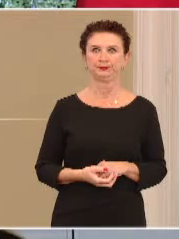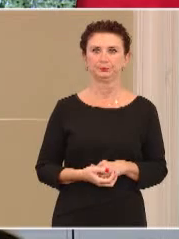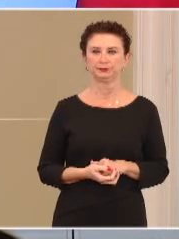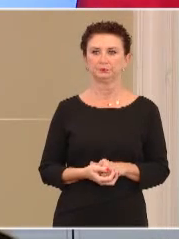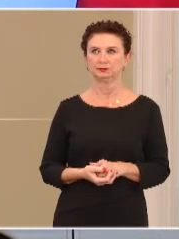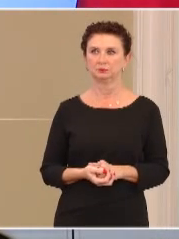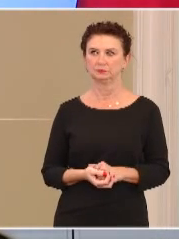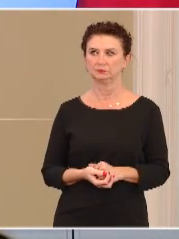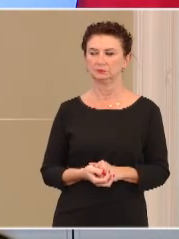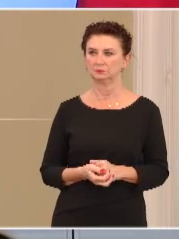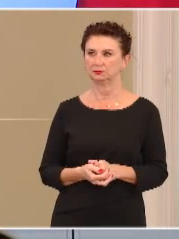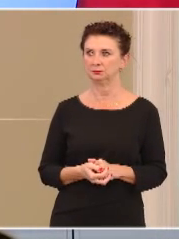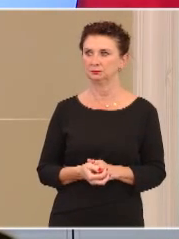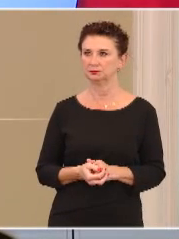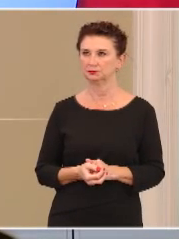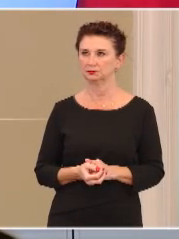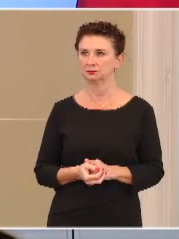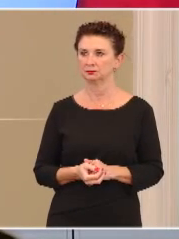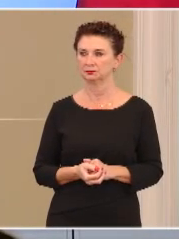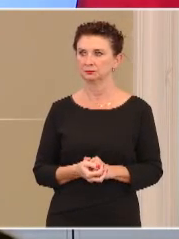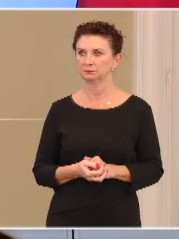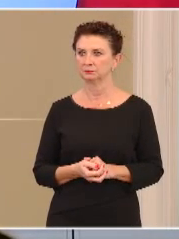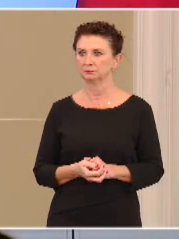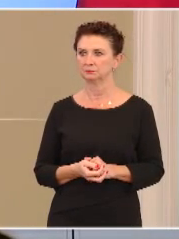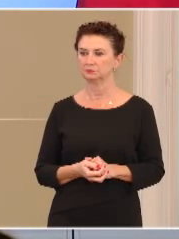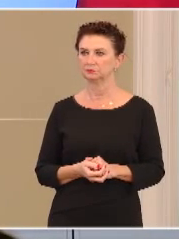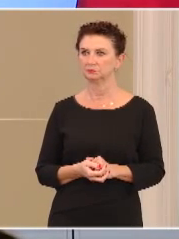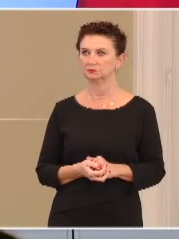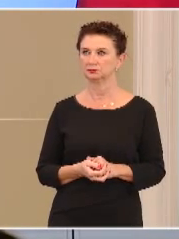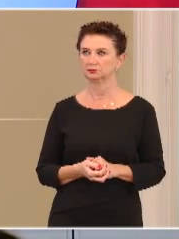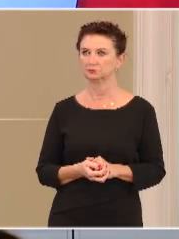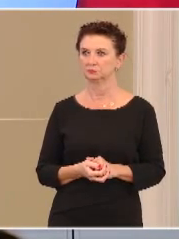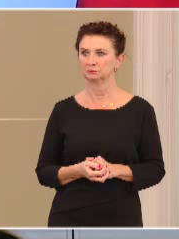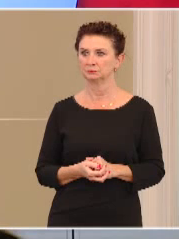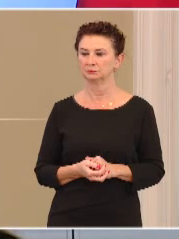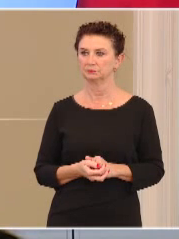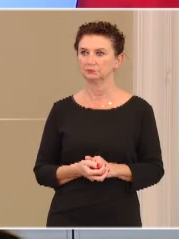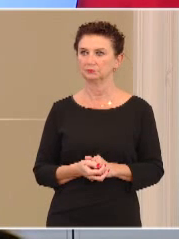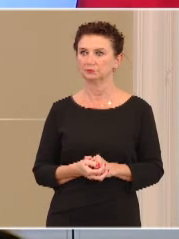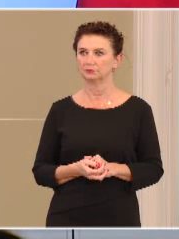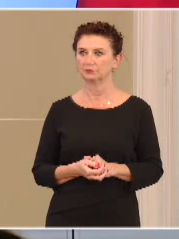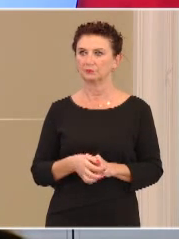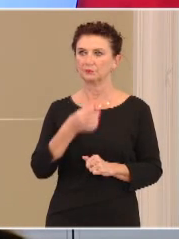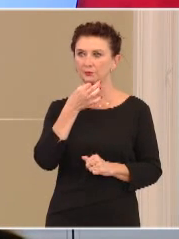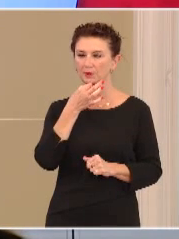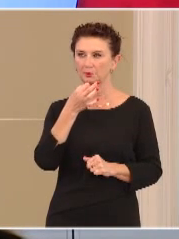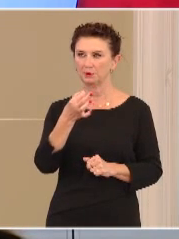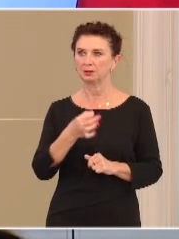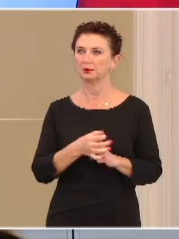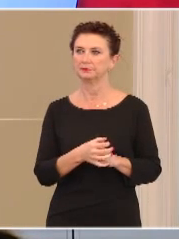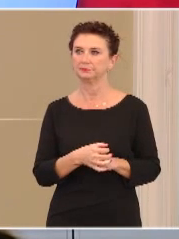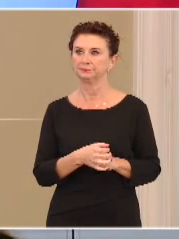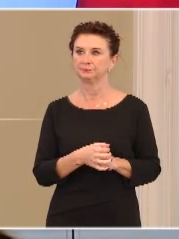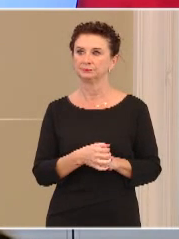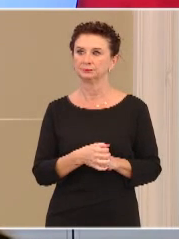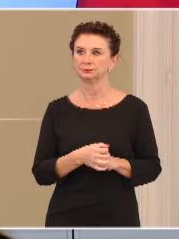RMF, proszę bardzo. Dzień dobry, Mariusz Piekarski, Radio RMF. Panie